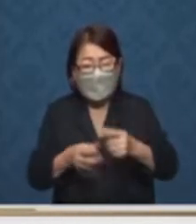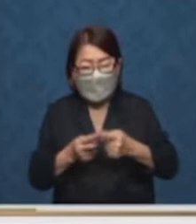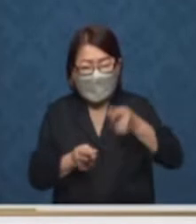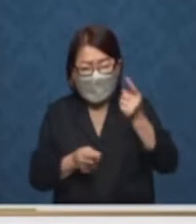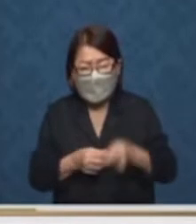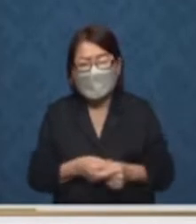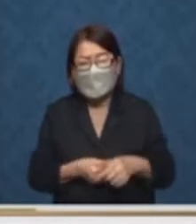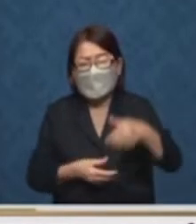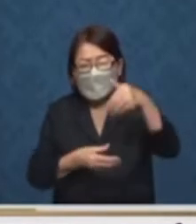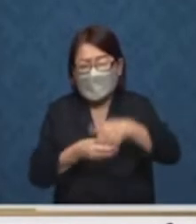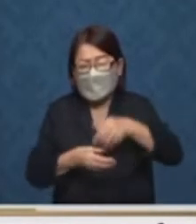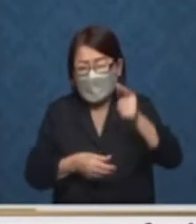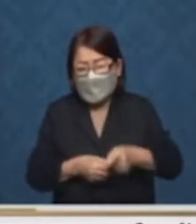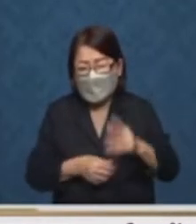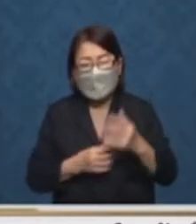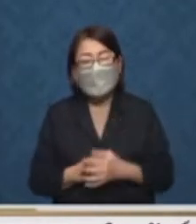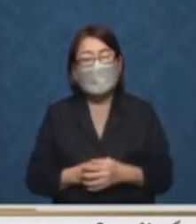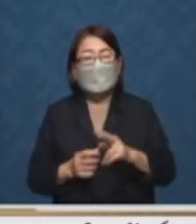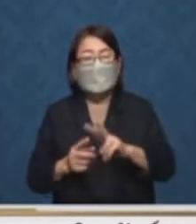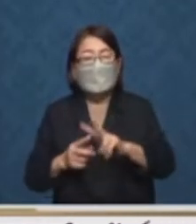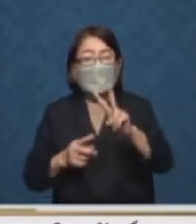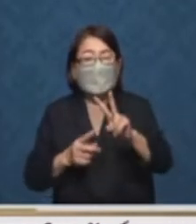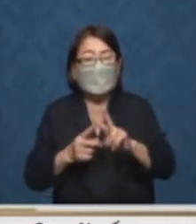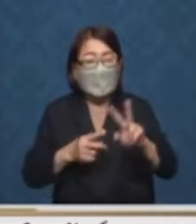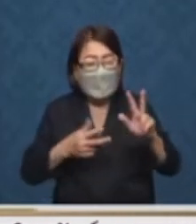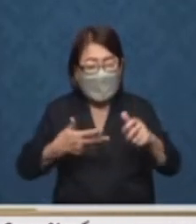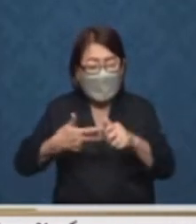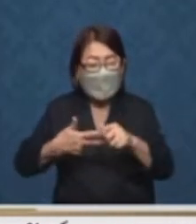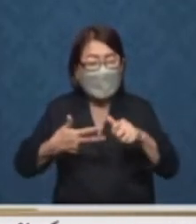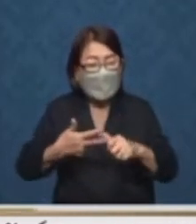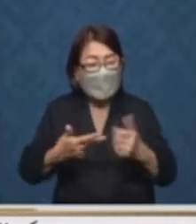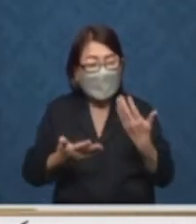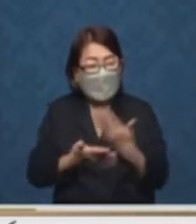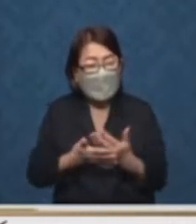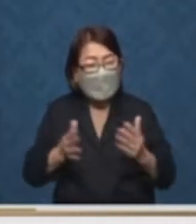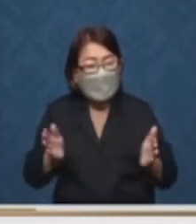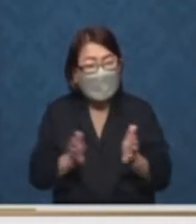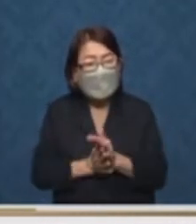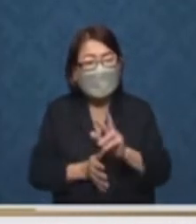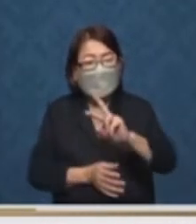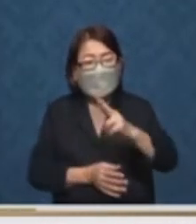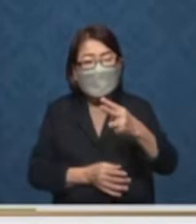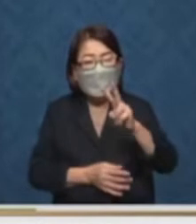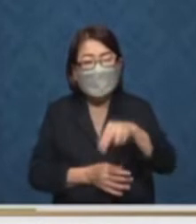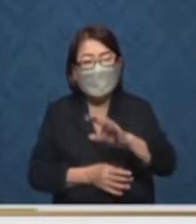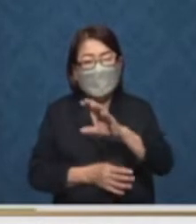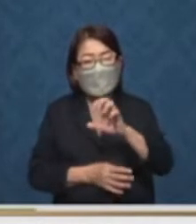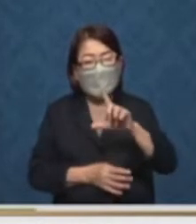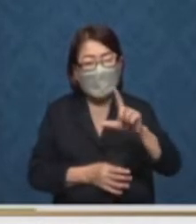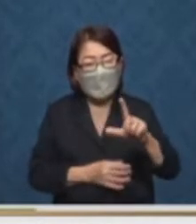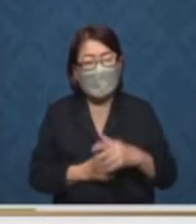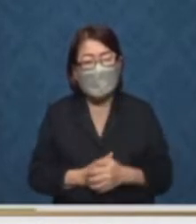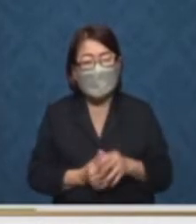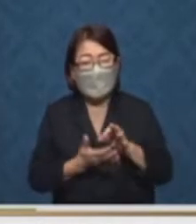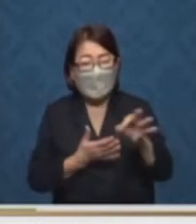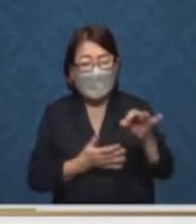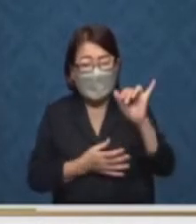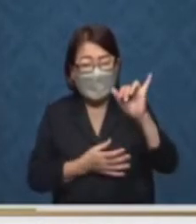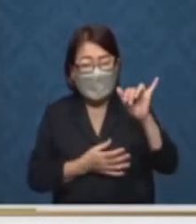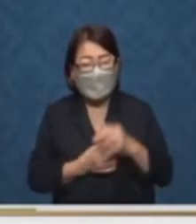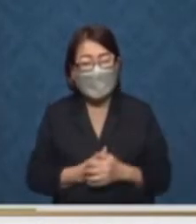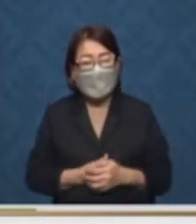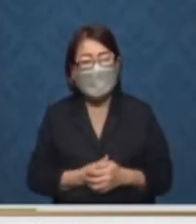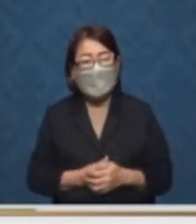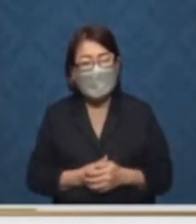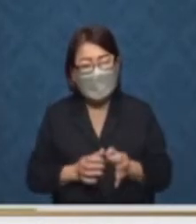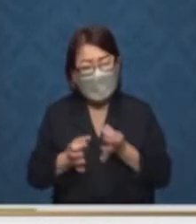งนะครับลำที่2กับลำที่3เนี่ยมูลค่านะครับ 22,500 ล้านยังไม่ได้ซื้อนะครับต้องทำ